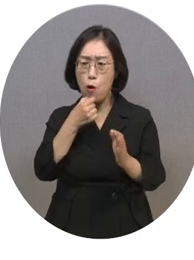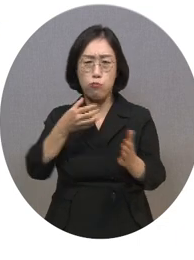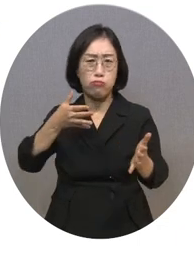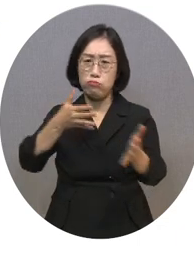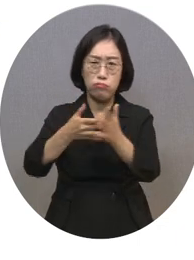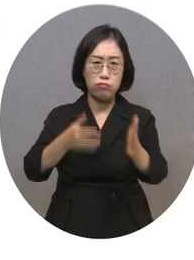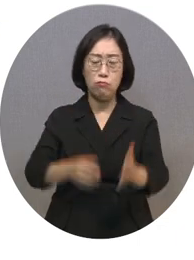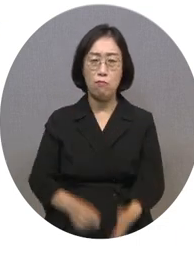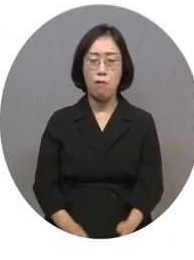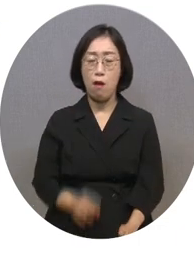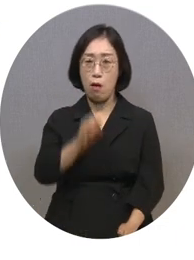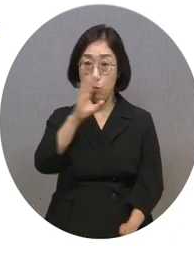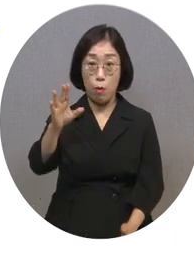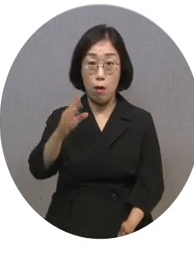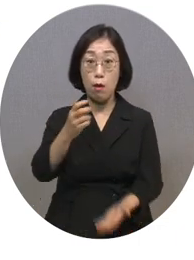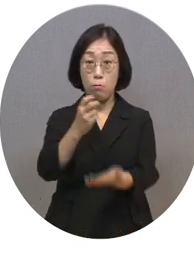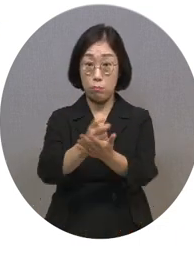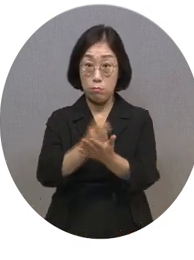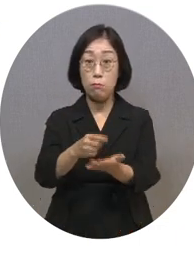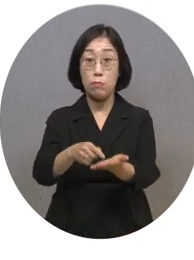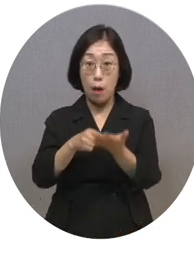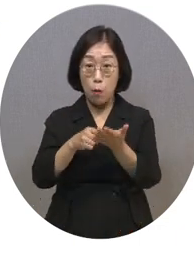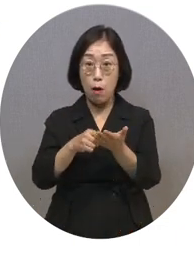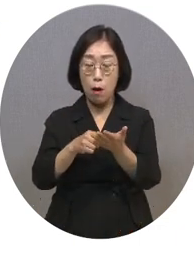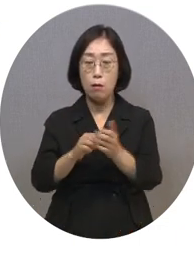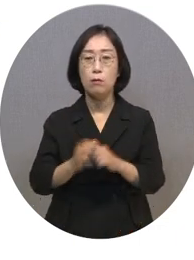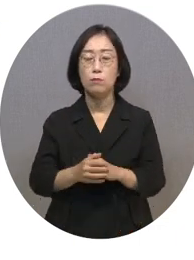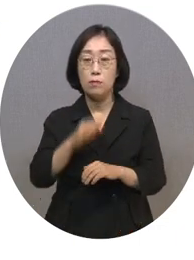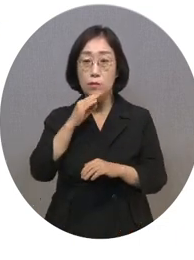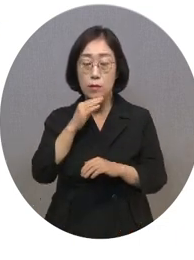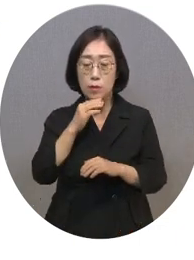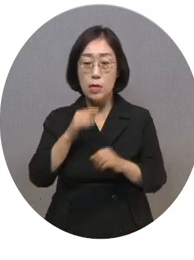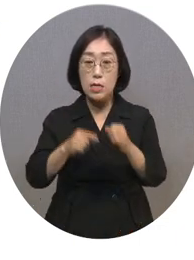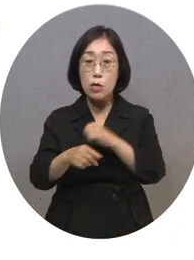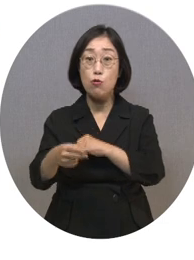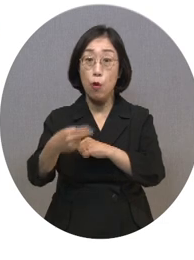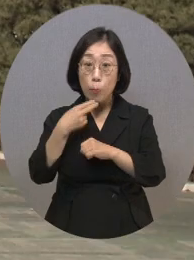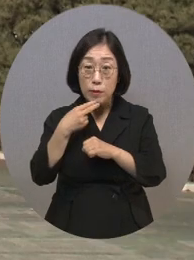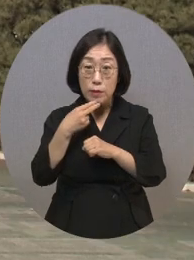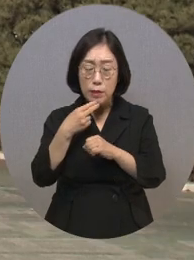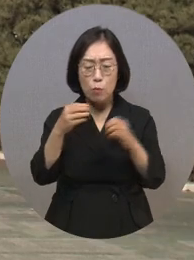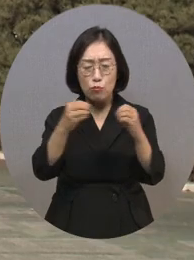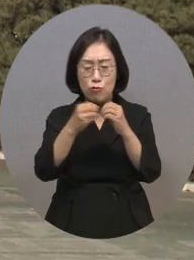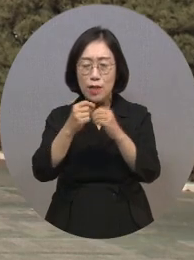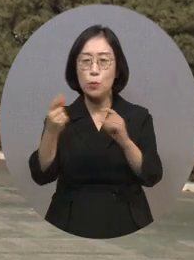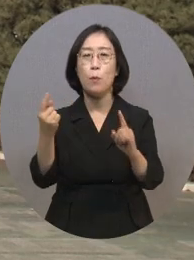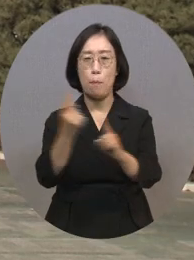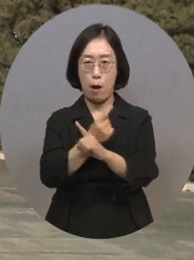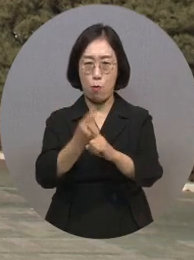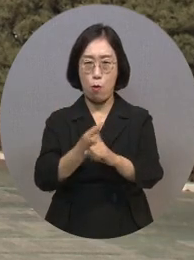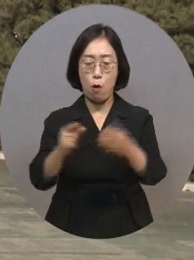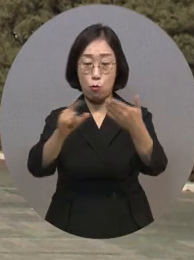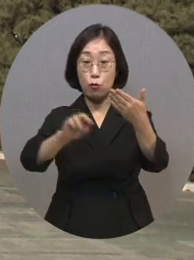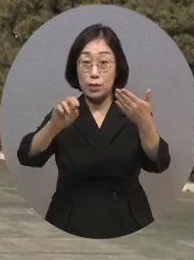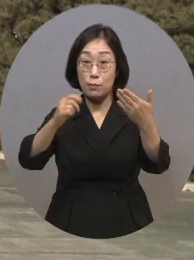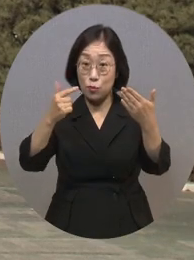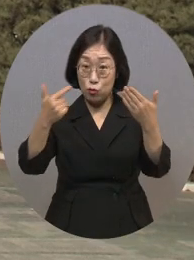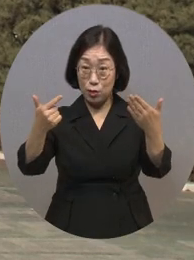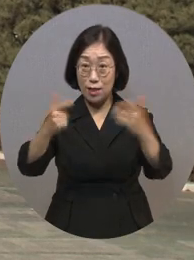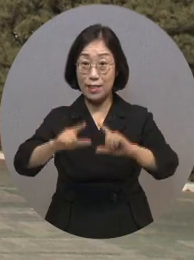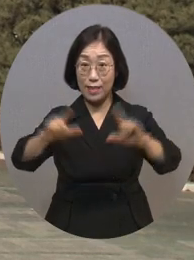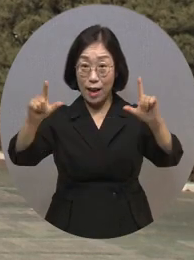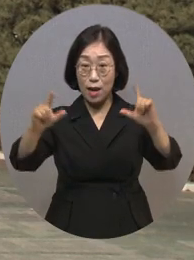된다는 문구를 보건복지부령으로 정하는 정당한 사유 없이로 수정해 지난 9월 26일 국회